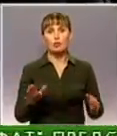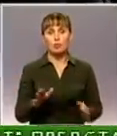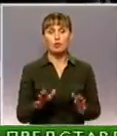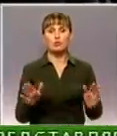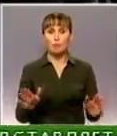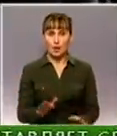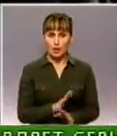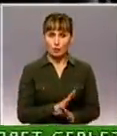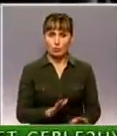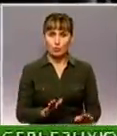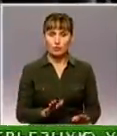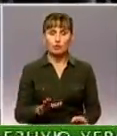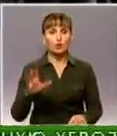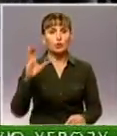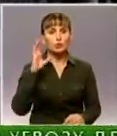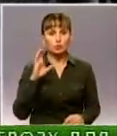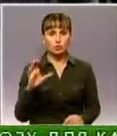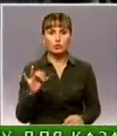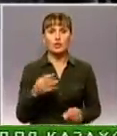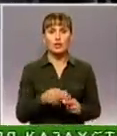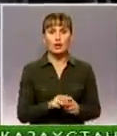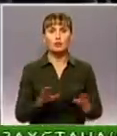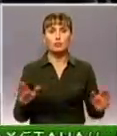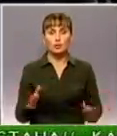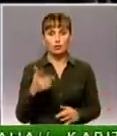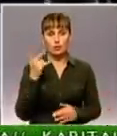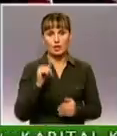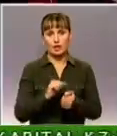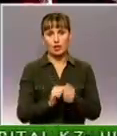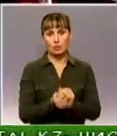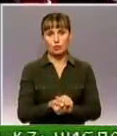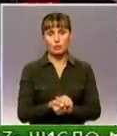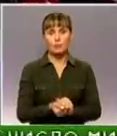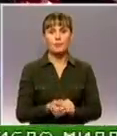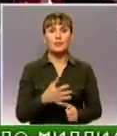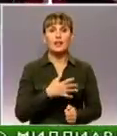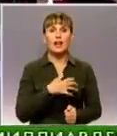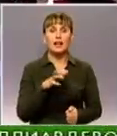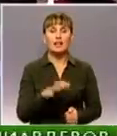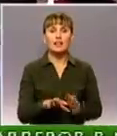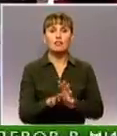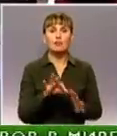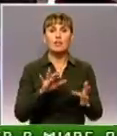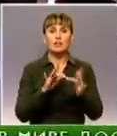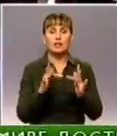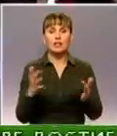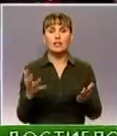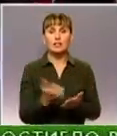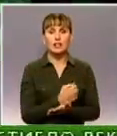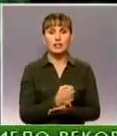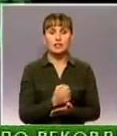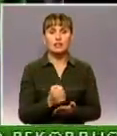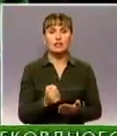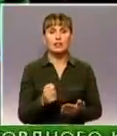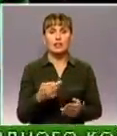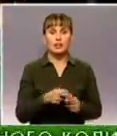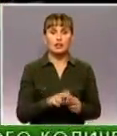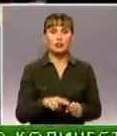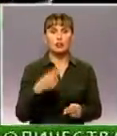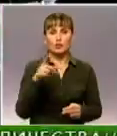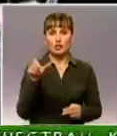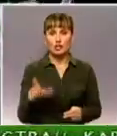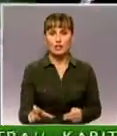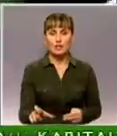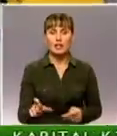поют, эту песню слушают и эту песню знают наизусть. Награда «Выбор интернета» досталась рэперу Дилани.